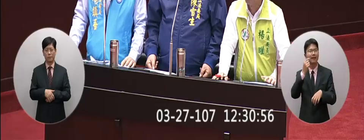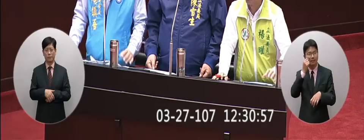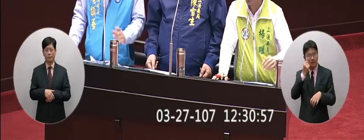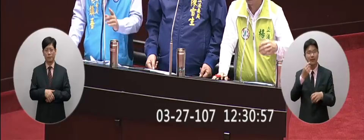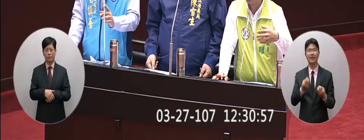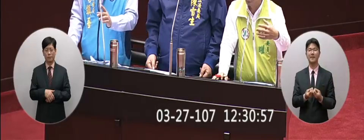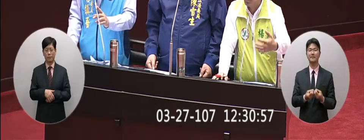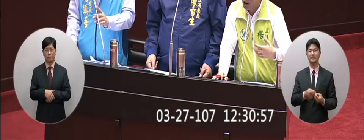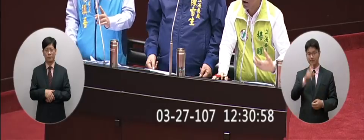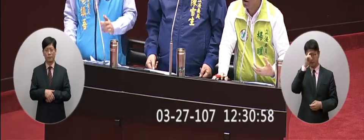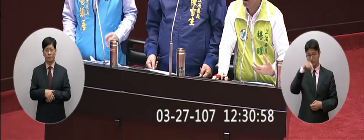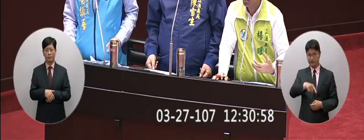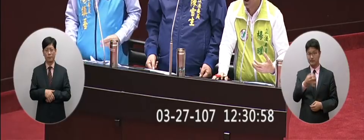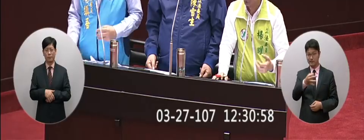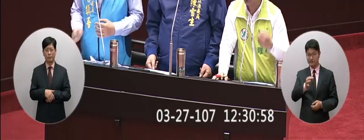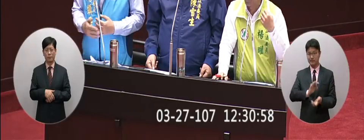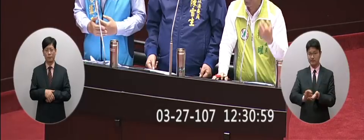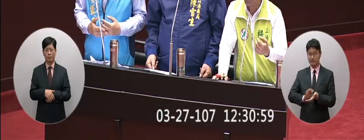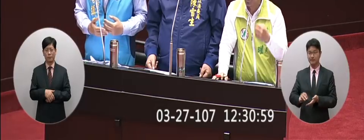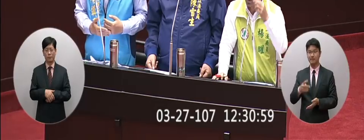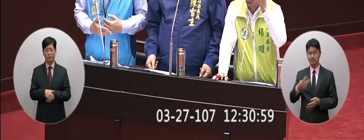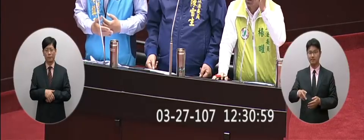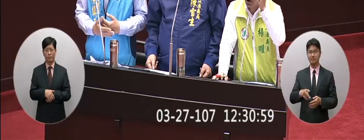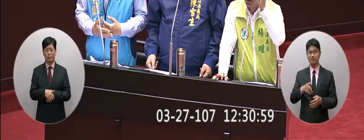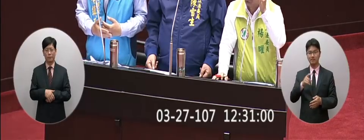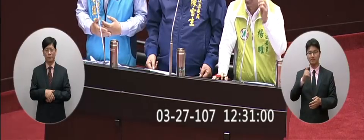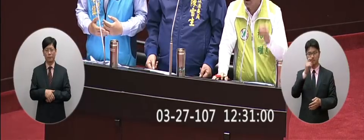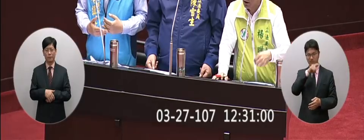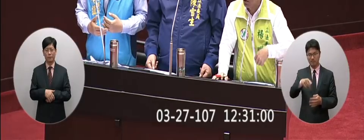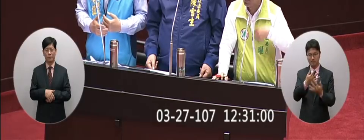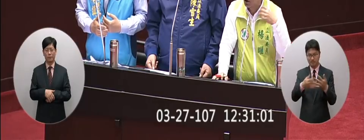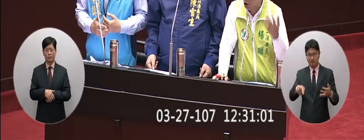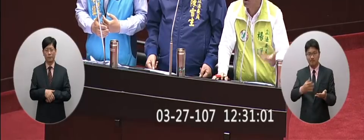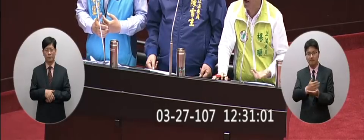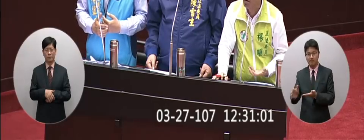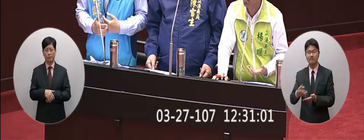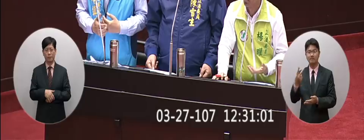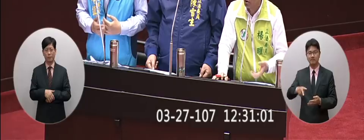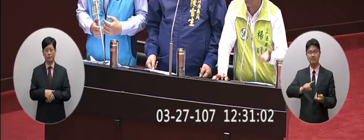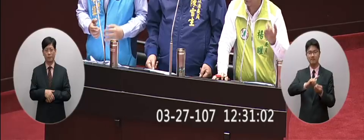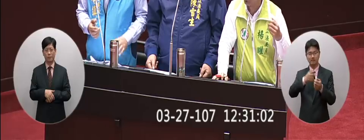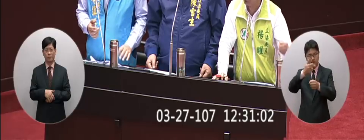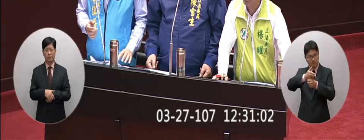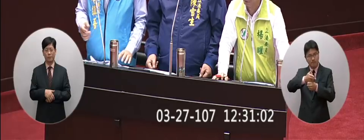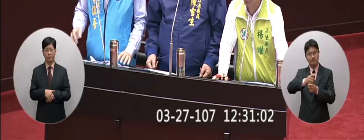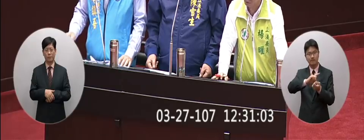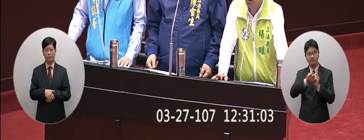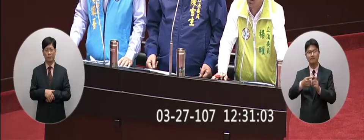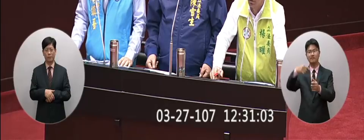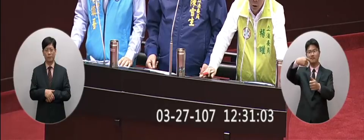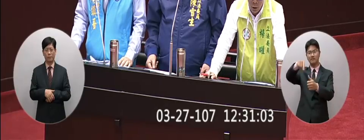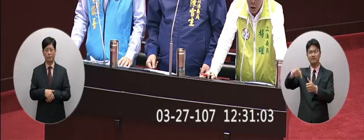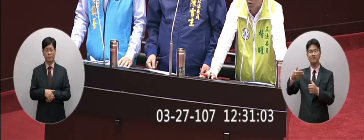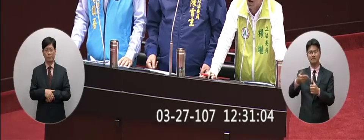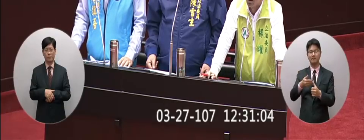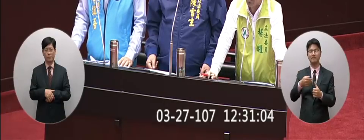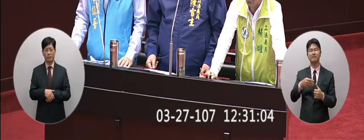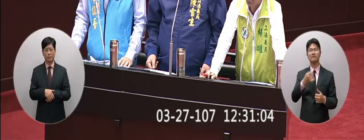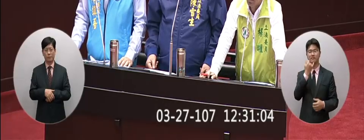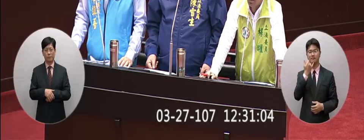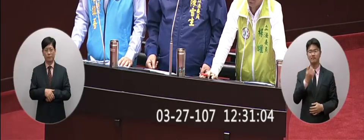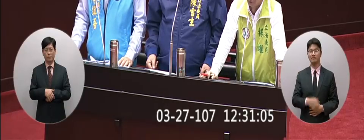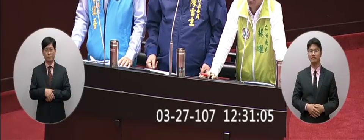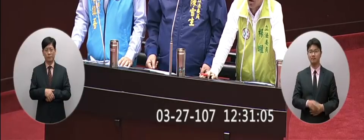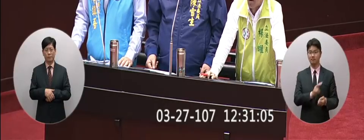费，一方面清理，然后一方面把它做成环境教育的教材，我觉得非常有意义。这个是不是林主